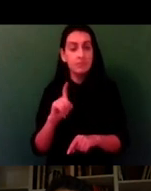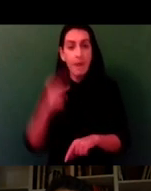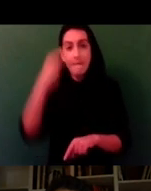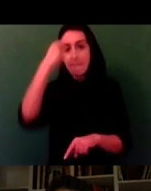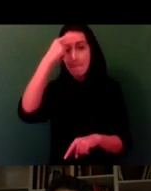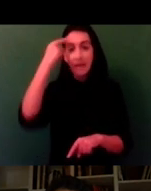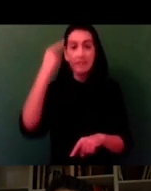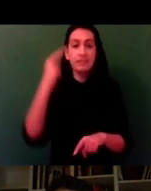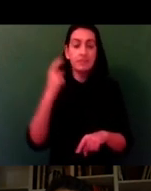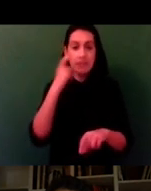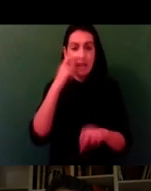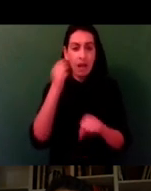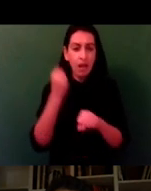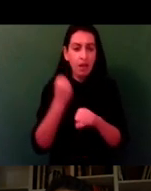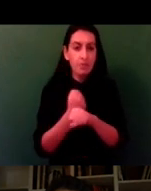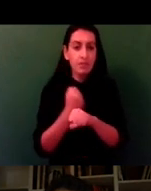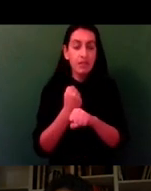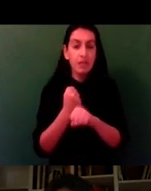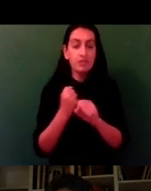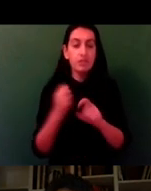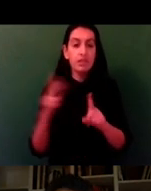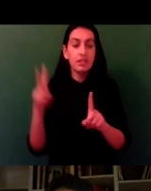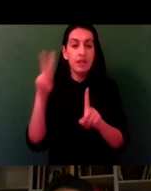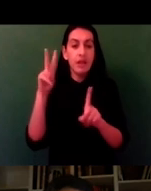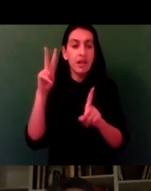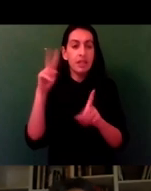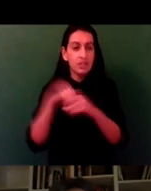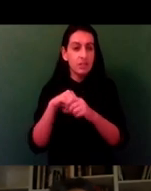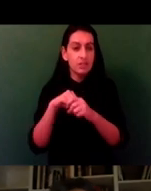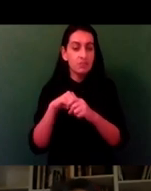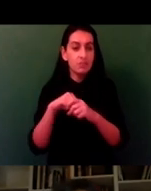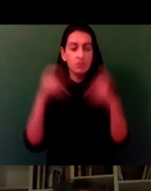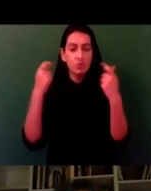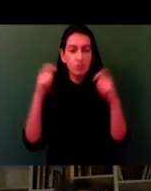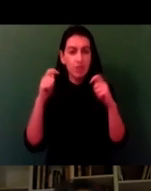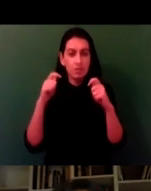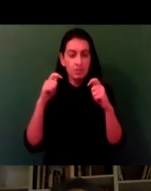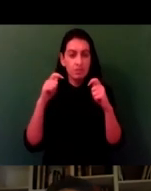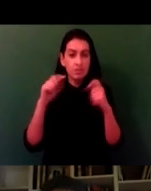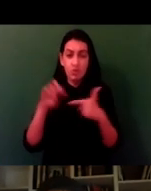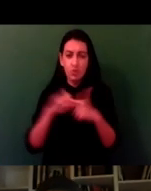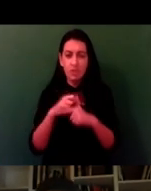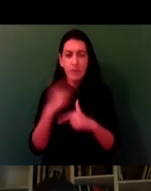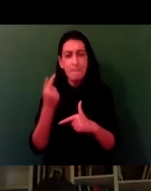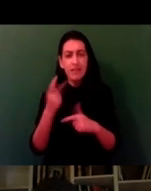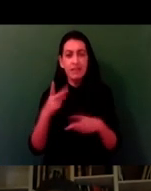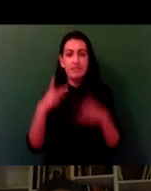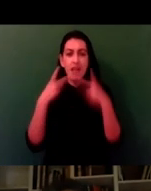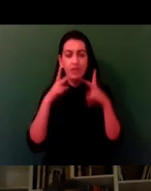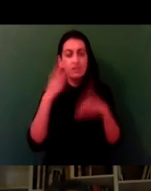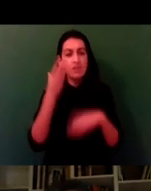katılımcı haritalama yöntemini biraz daha açabilir misiniz? Yani böyle bir yöntem tasarım sürecine nasıl